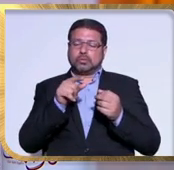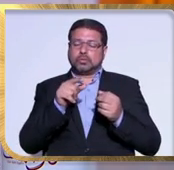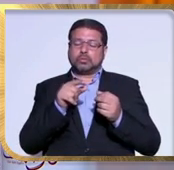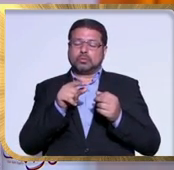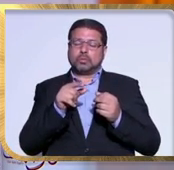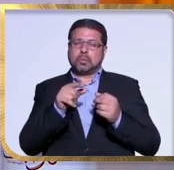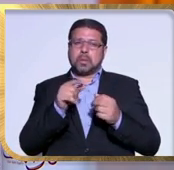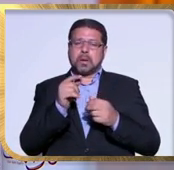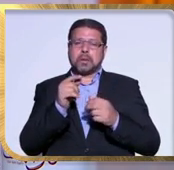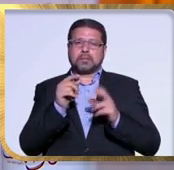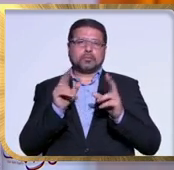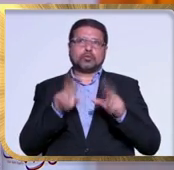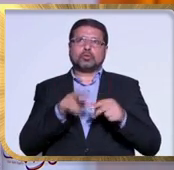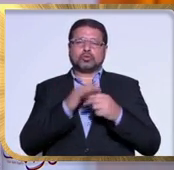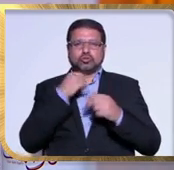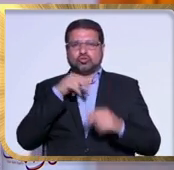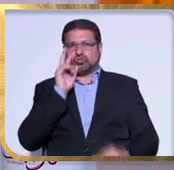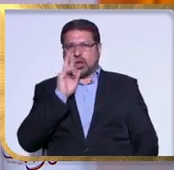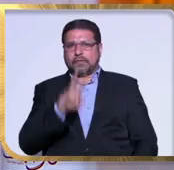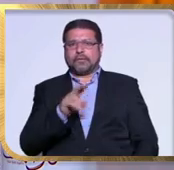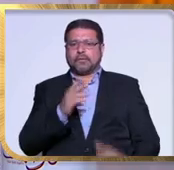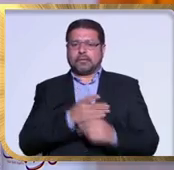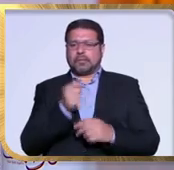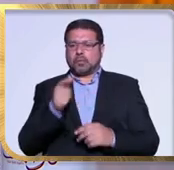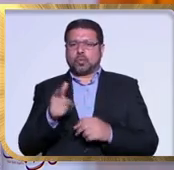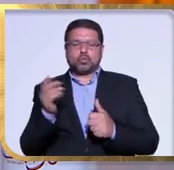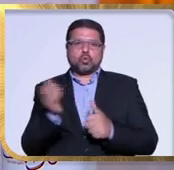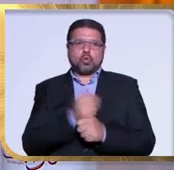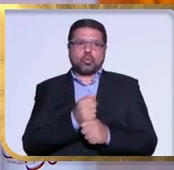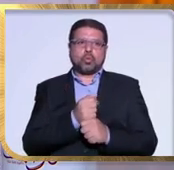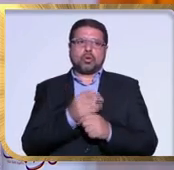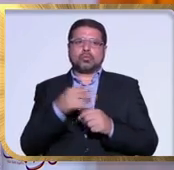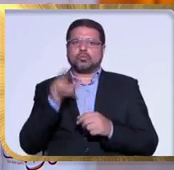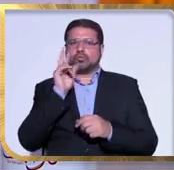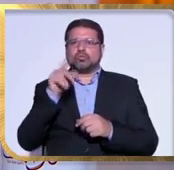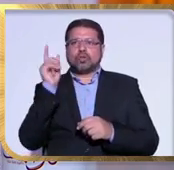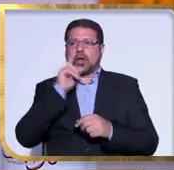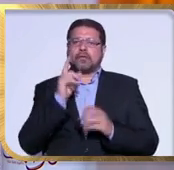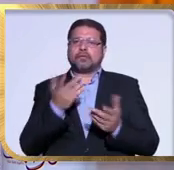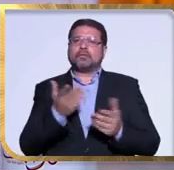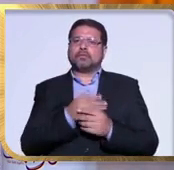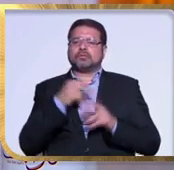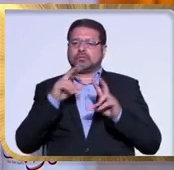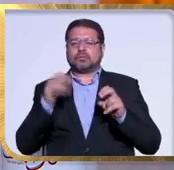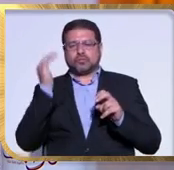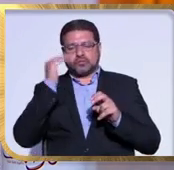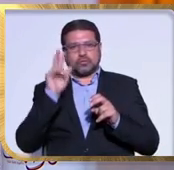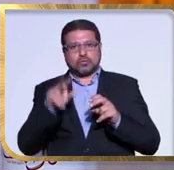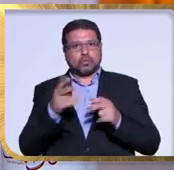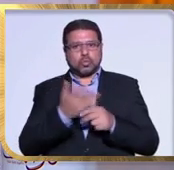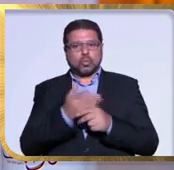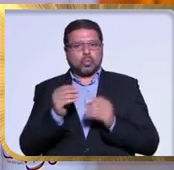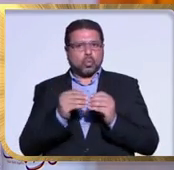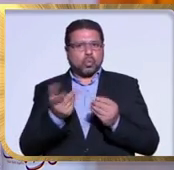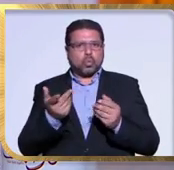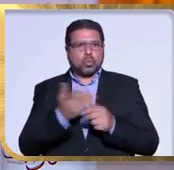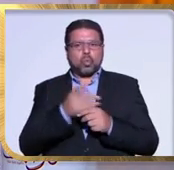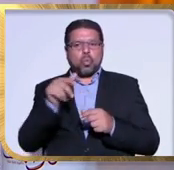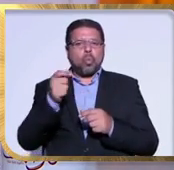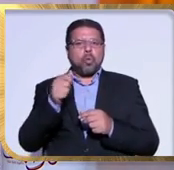انه يعني انا شايفه قدامي المال بتاع الزوج بتاعي انا مش عارفه لا اطلاع عليه على